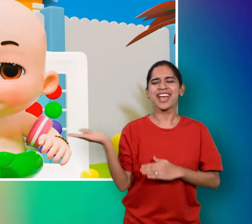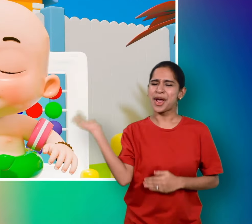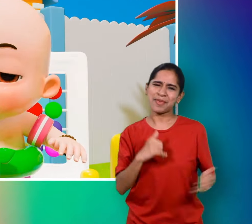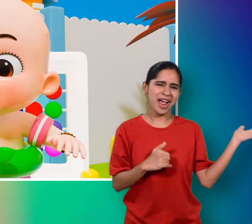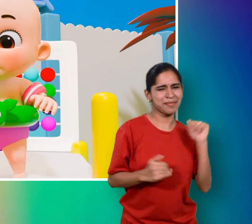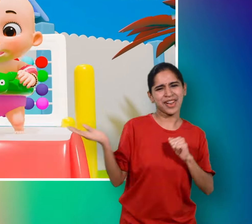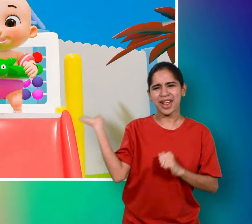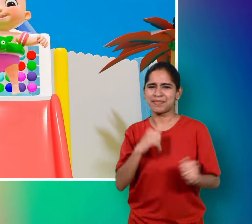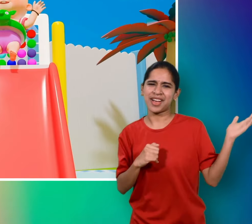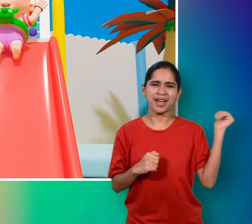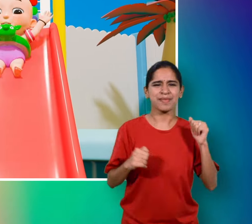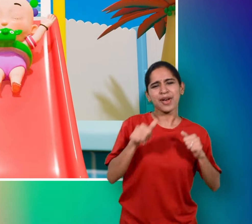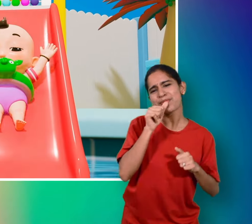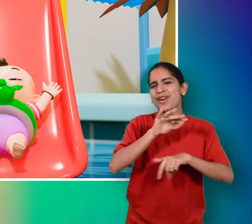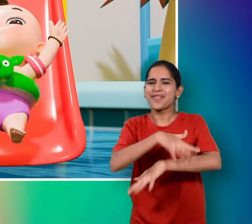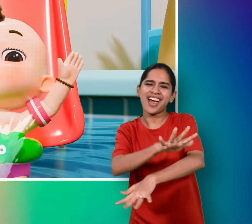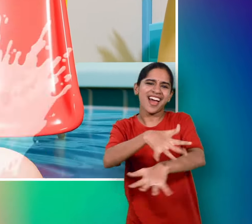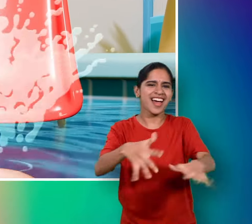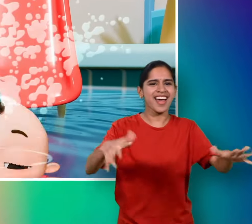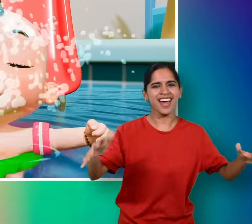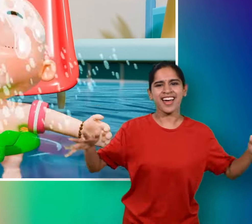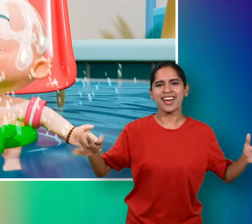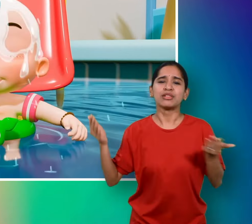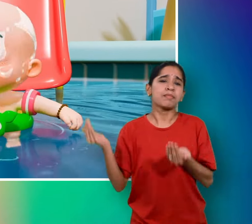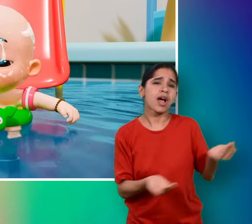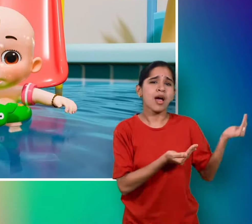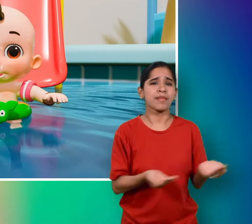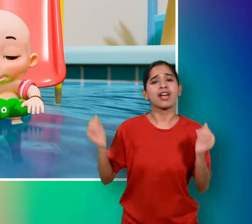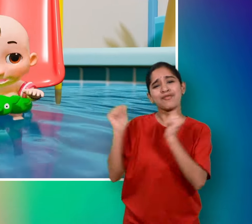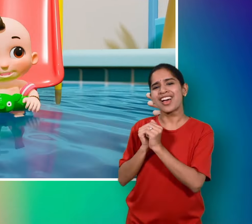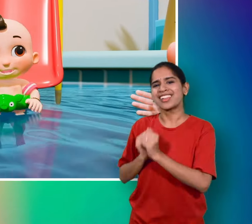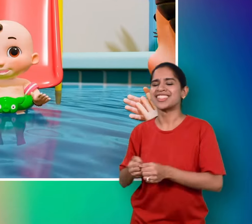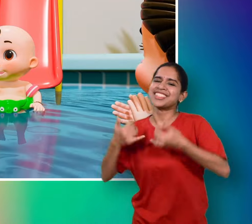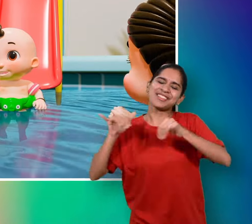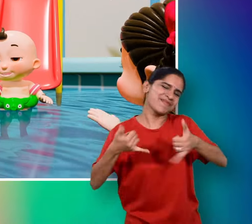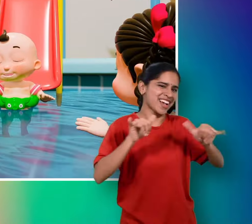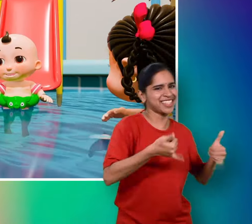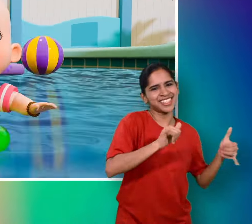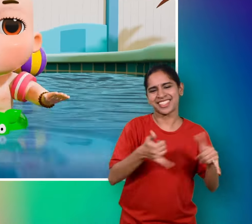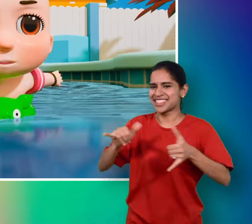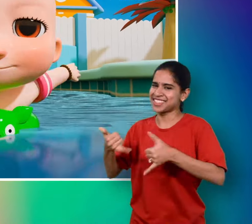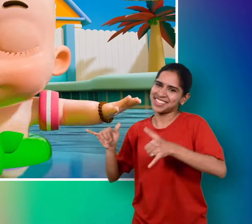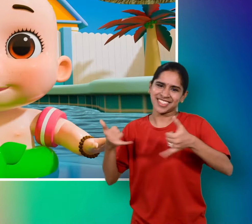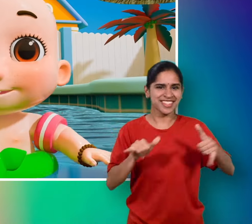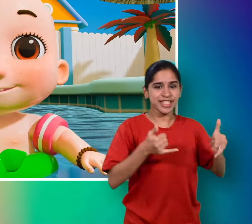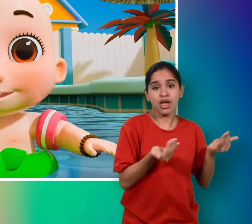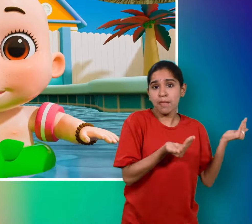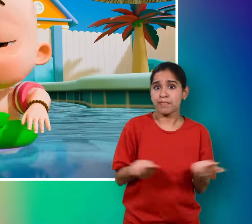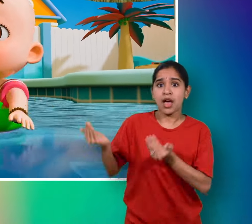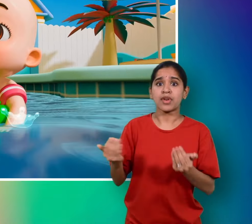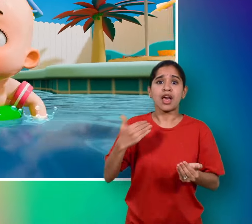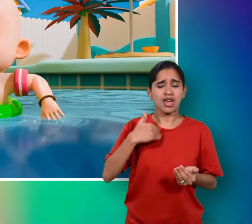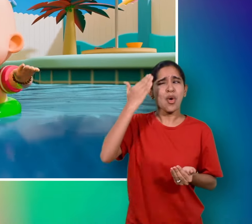चले चलो चले तैने बेबी के संग बेबी के संग खेलने